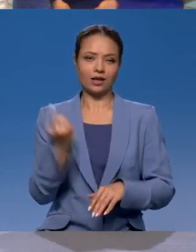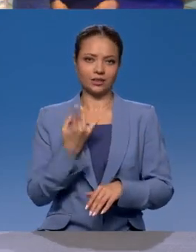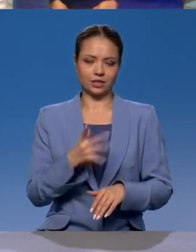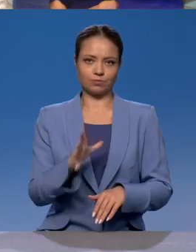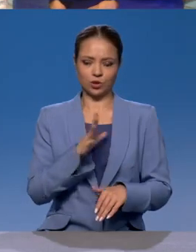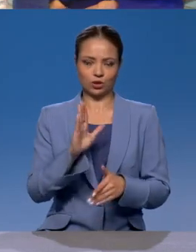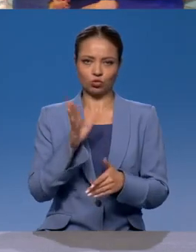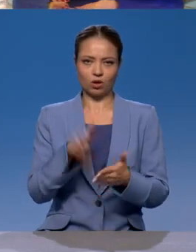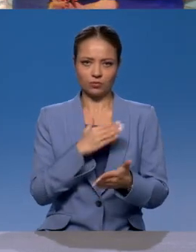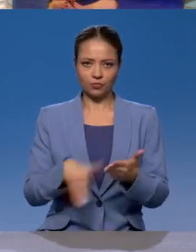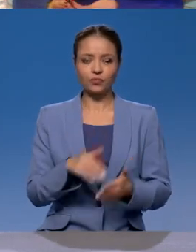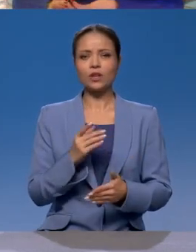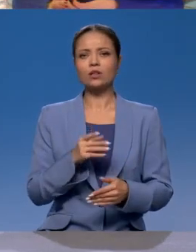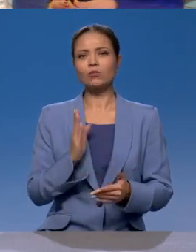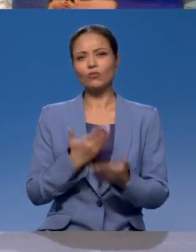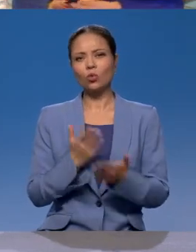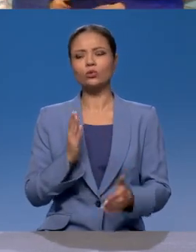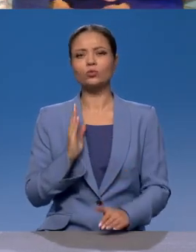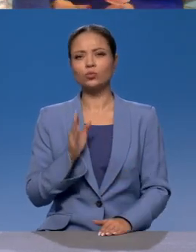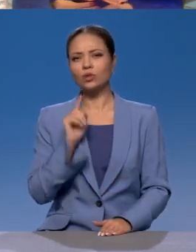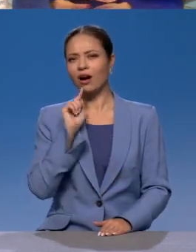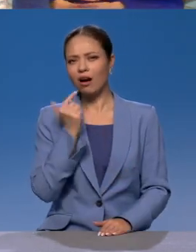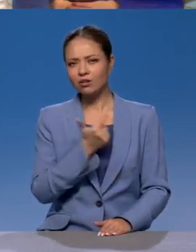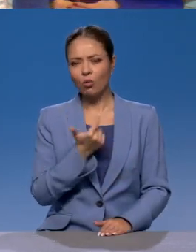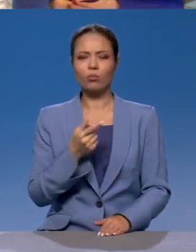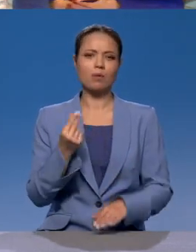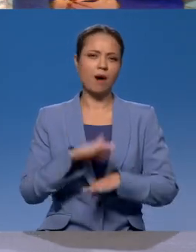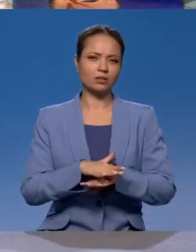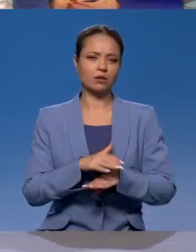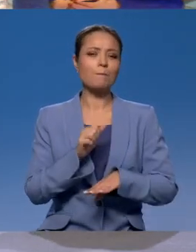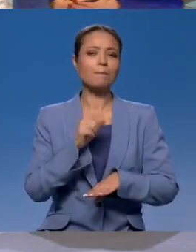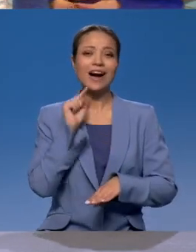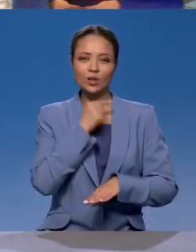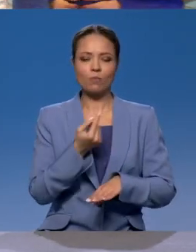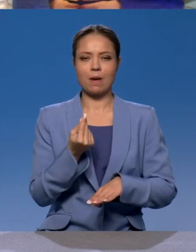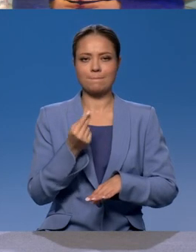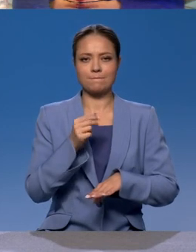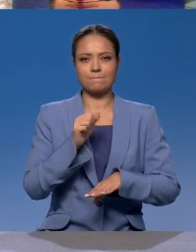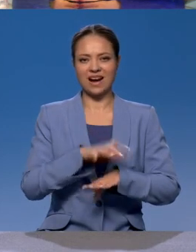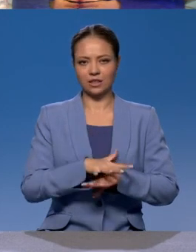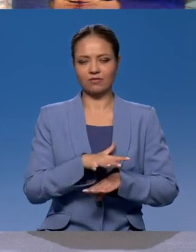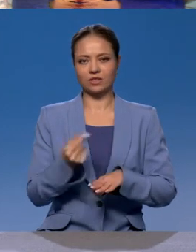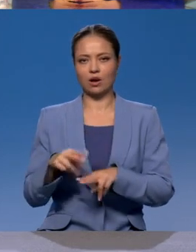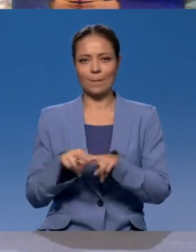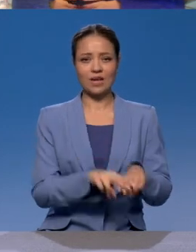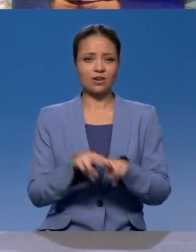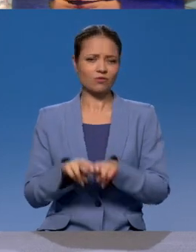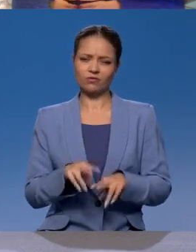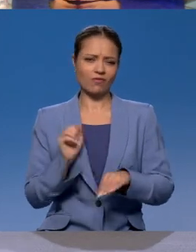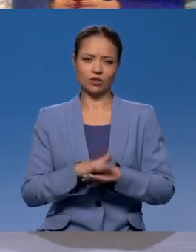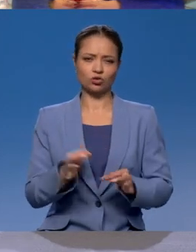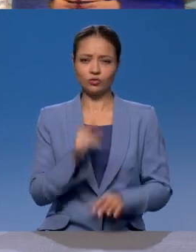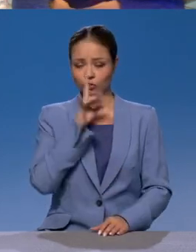будут какие-то экономии будут от переводов в банках и так далее, ничего этого не будет. Более того, в связи с тем, что мы каждый